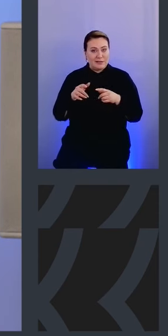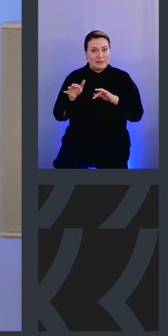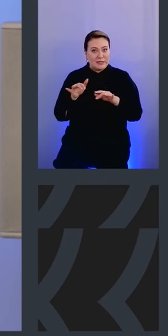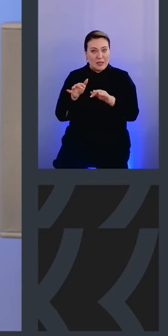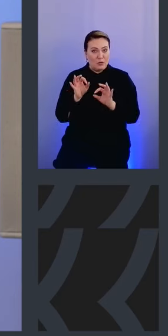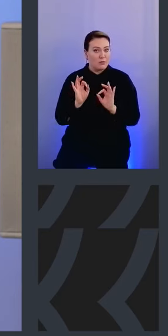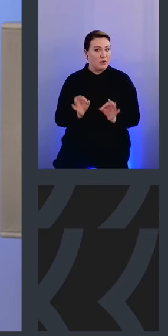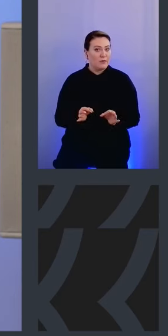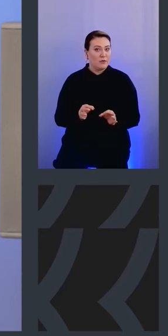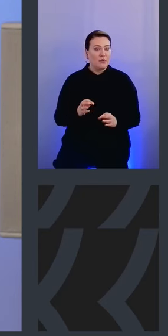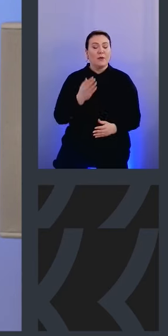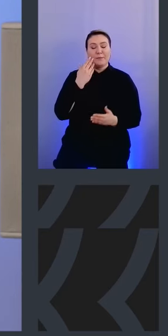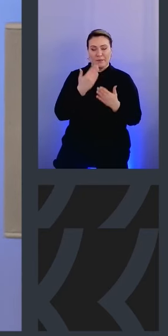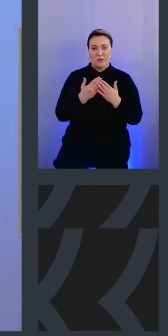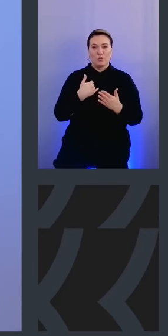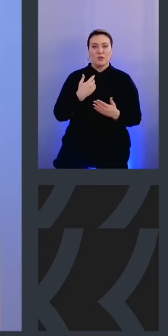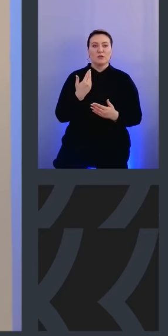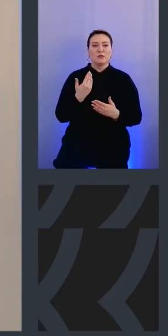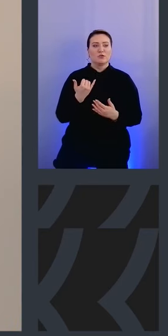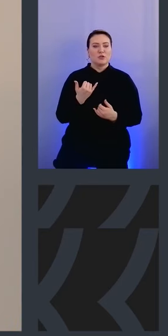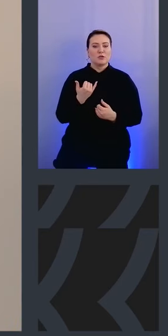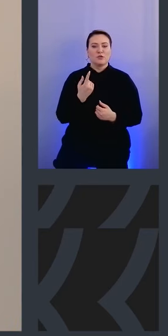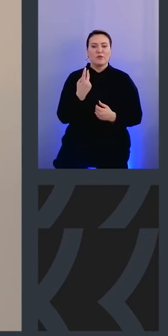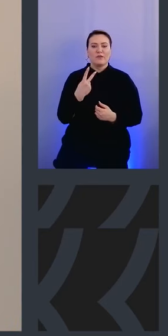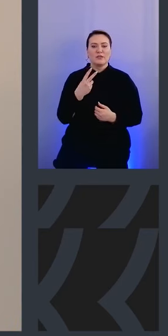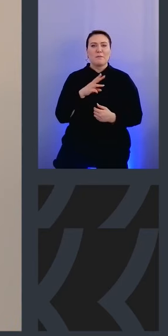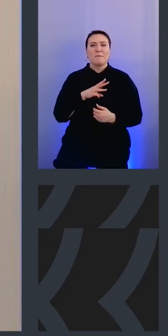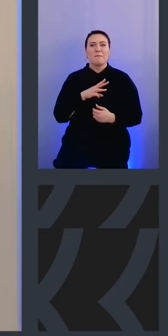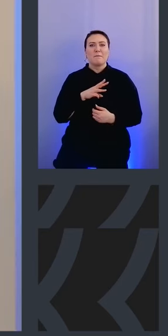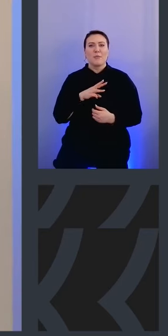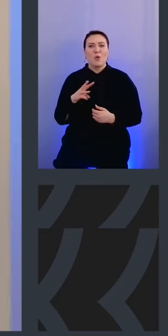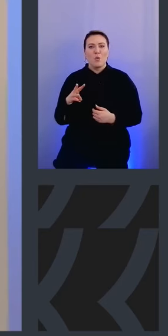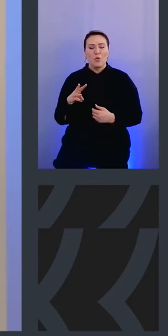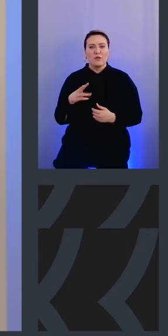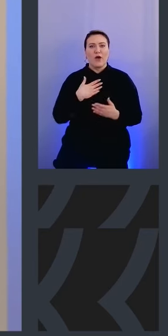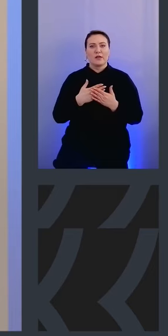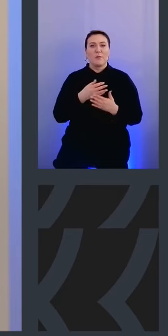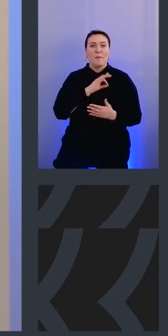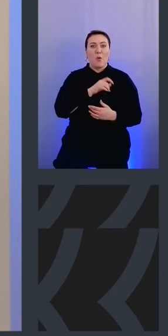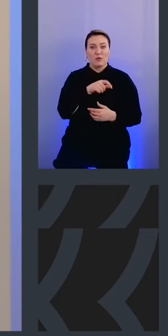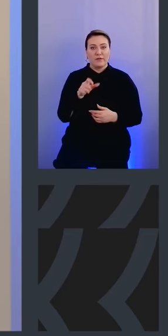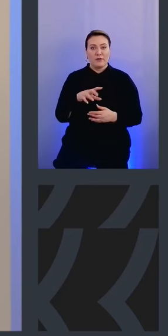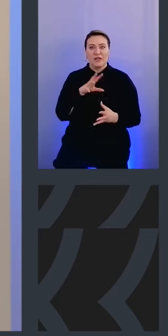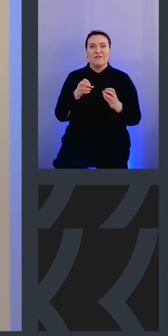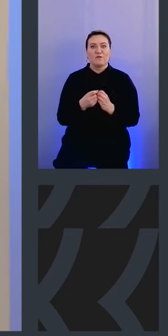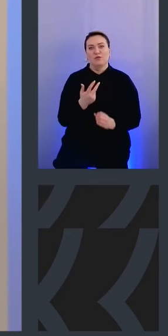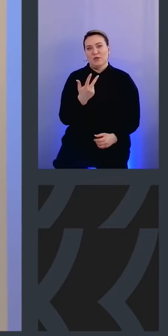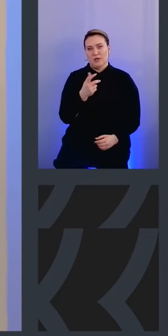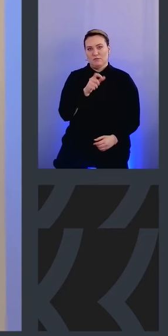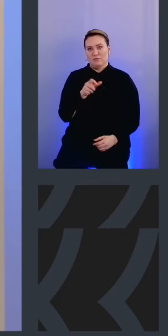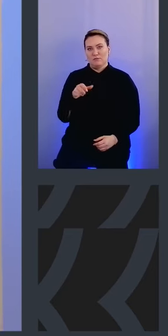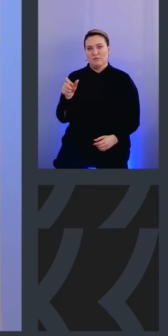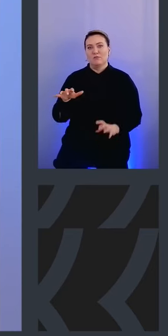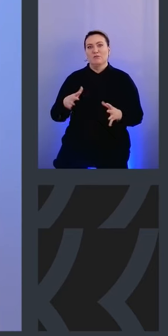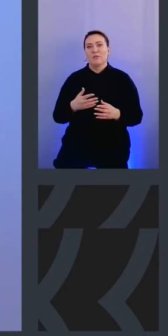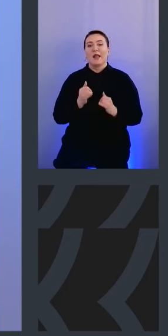сейчас около 123 миллионов активных пользователей. Из них всего 3 пока. Из них пока всего 3. Ну вот для этой, как бы для